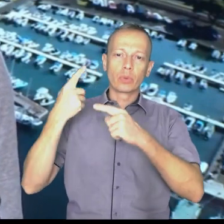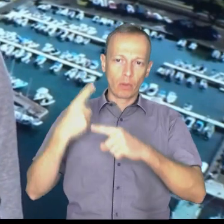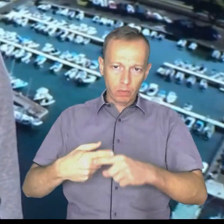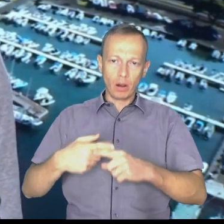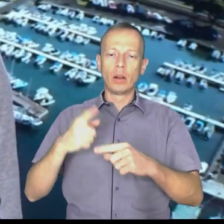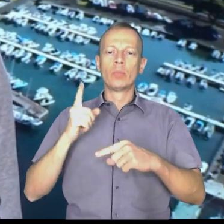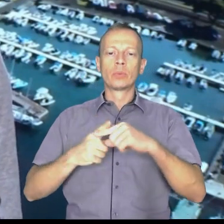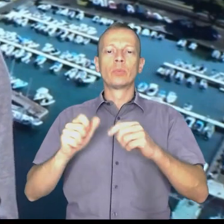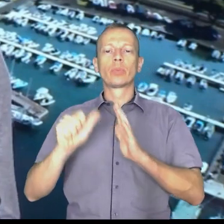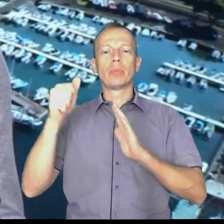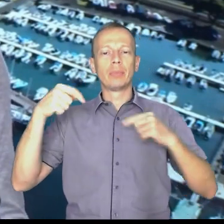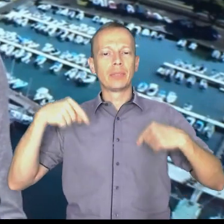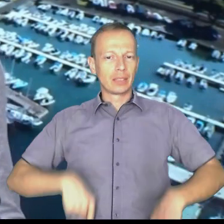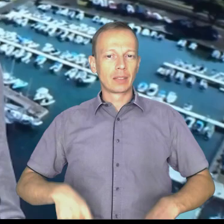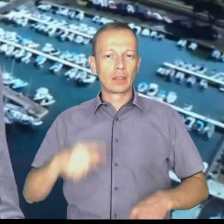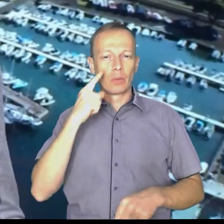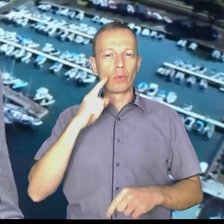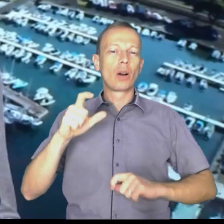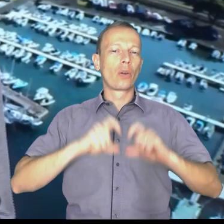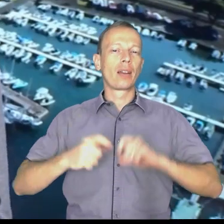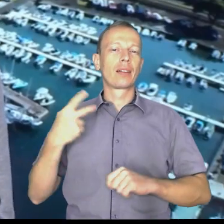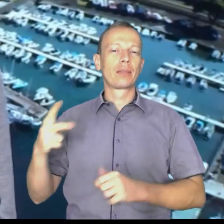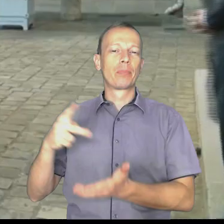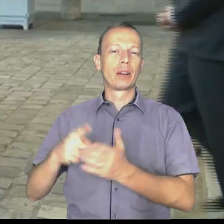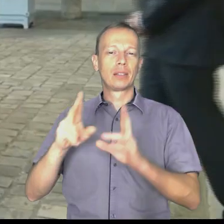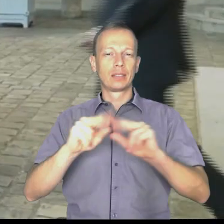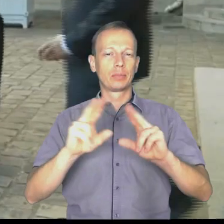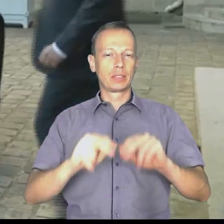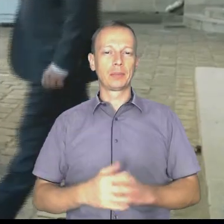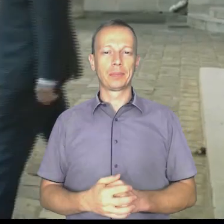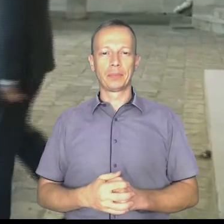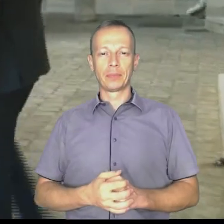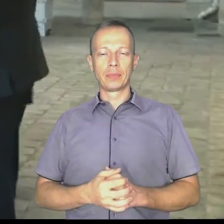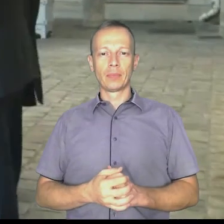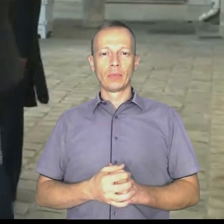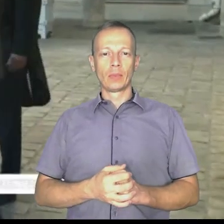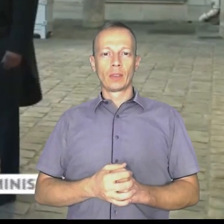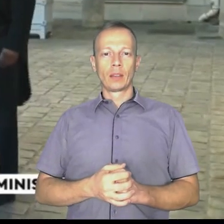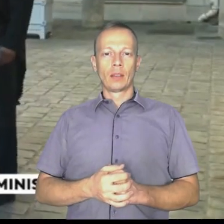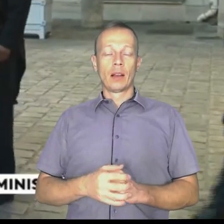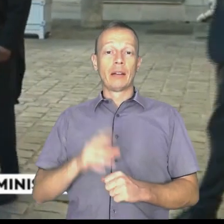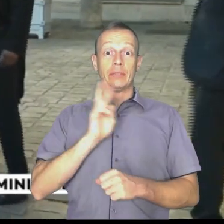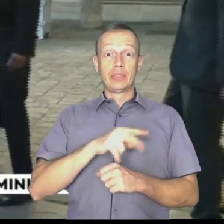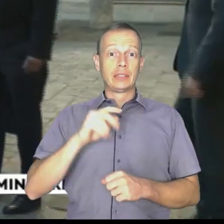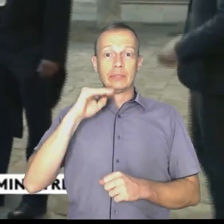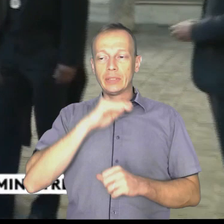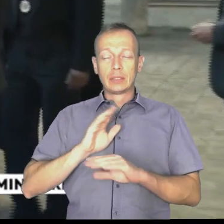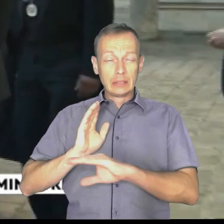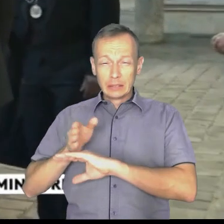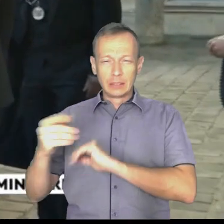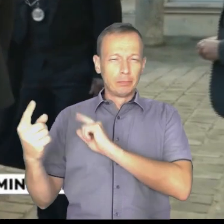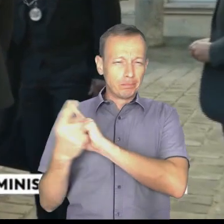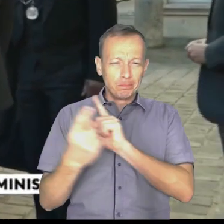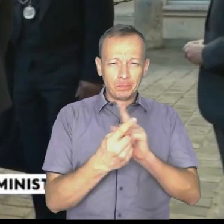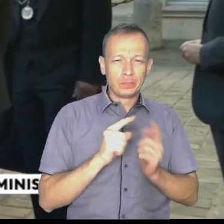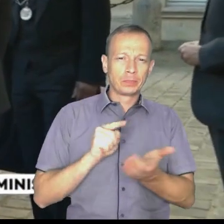Premier ministre. Le sujet de nos confrères à Paris. C'est la dernière étape d'une visite marathon à Paris. Après